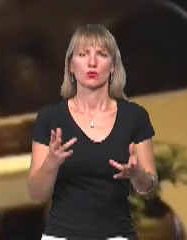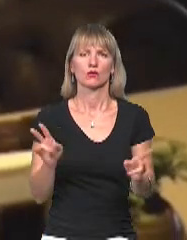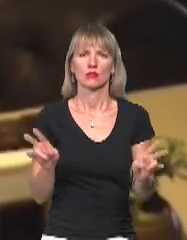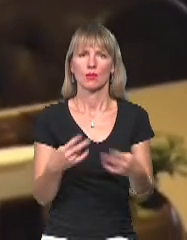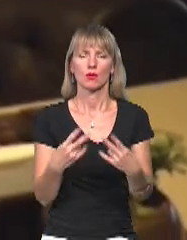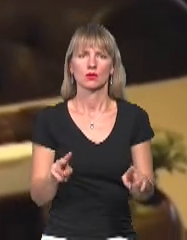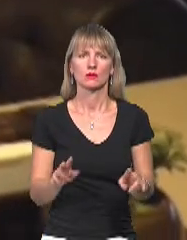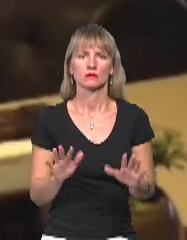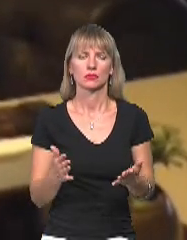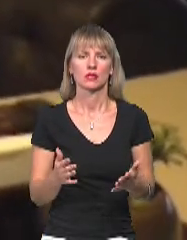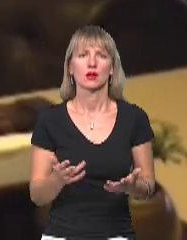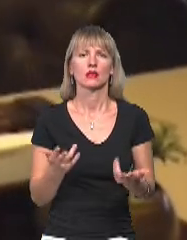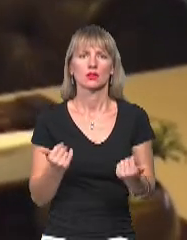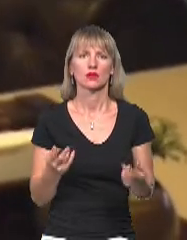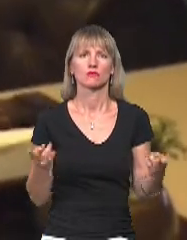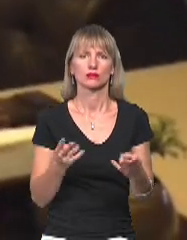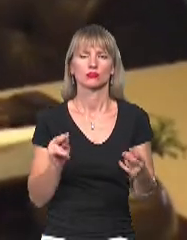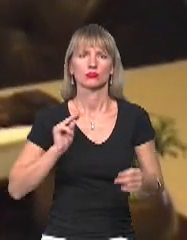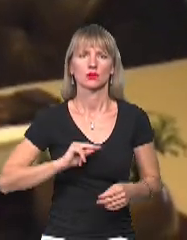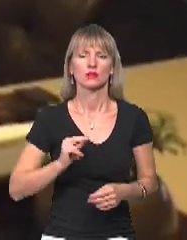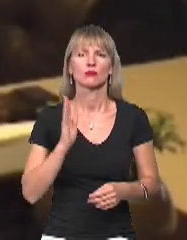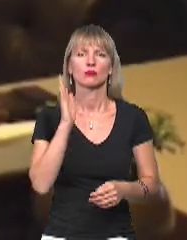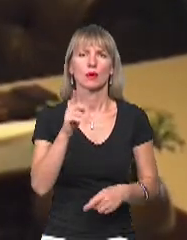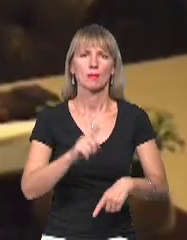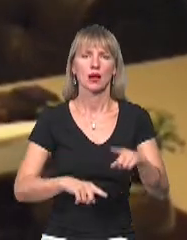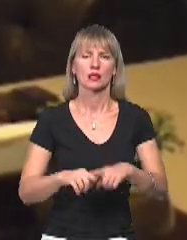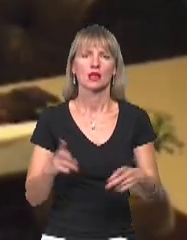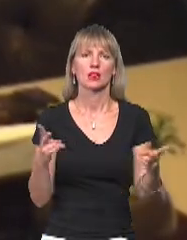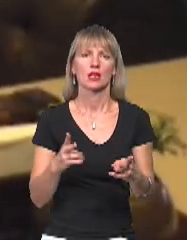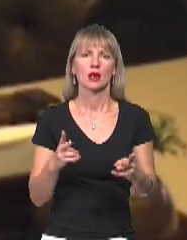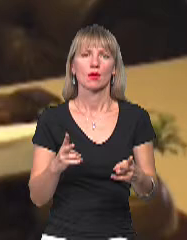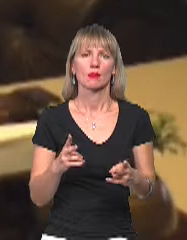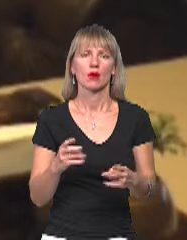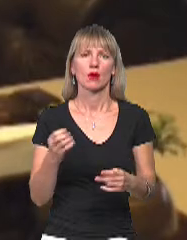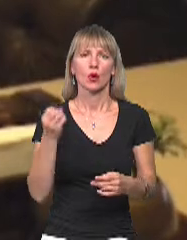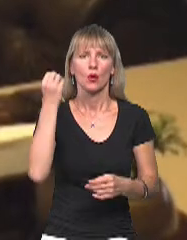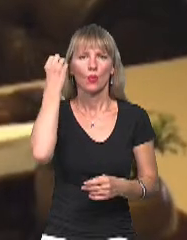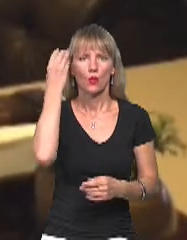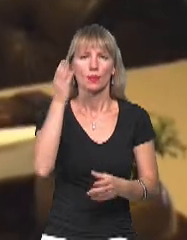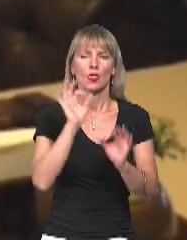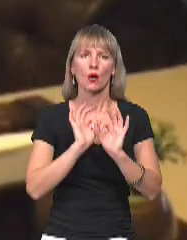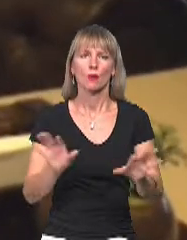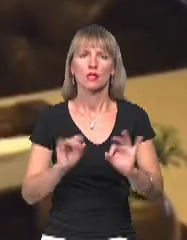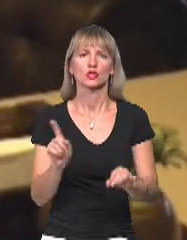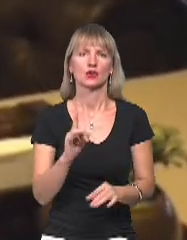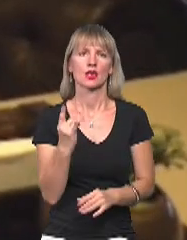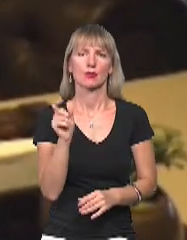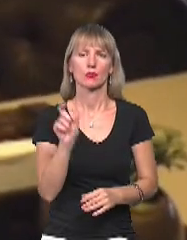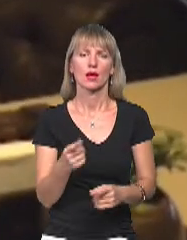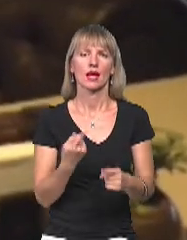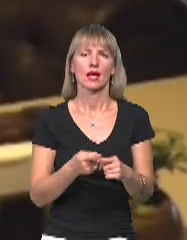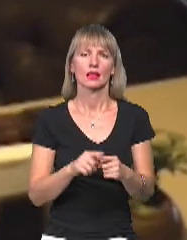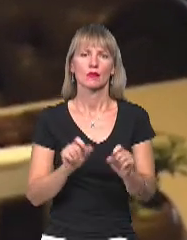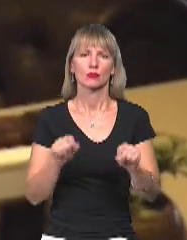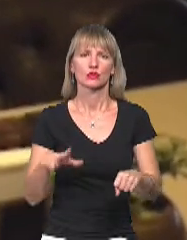Звичайно, треба працювати з майбутніми батьками, треба їм досвідчено говорити, що дитина це